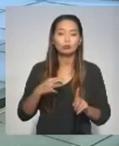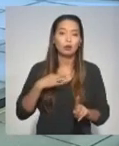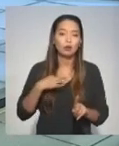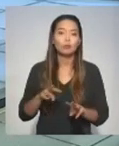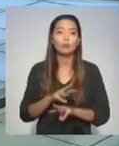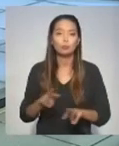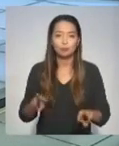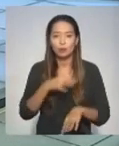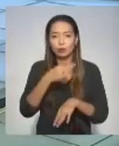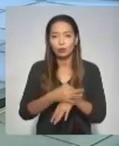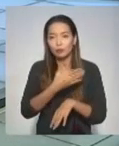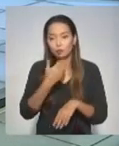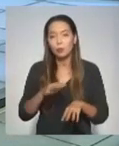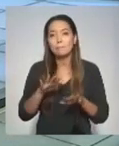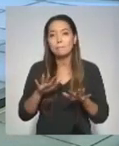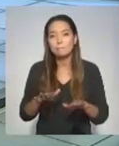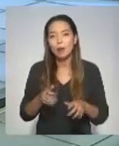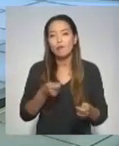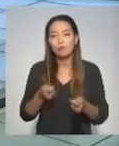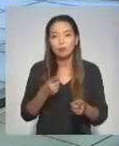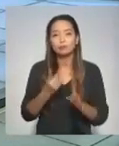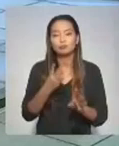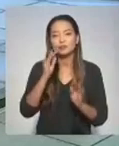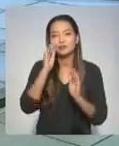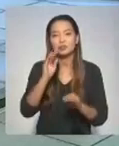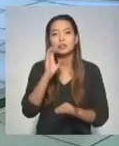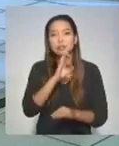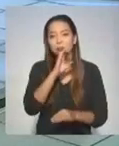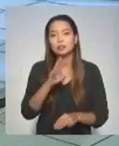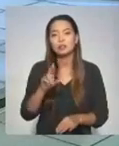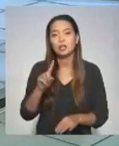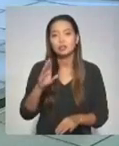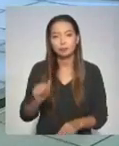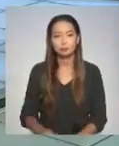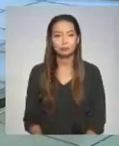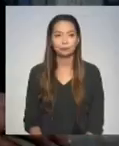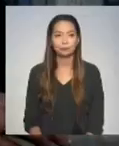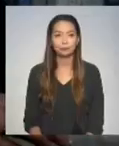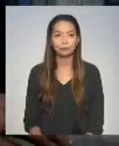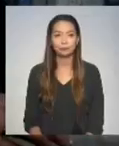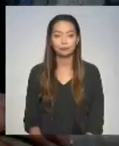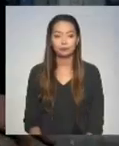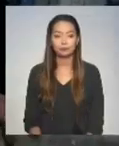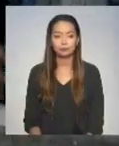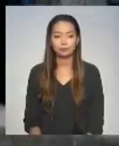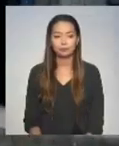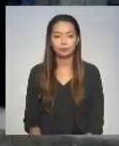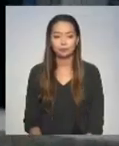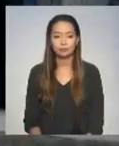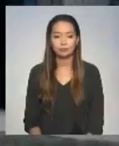чиновников. Местные власти, в свою очередь, винят сибирскую язву. Анастасия Андроняк с подробностями. Мы